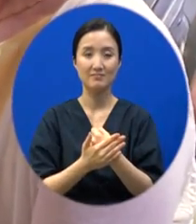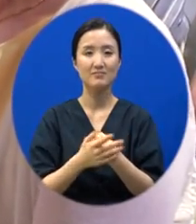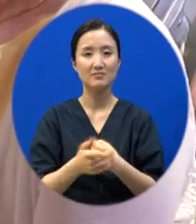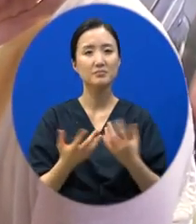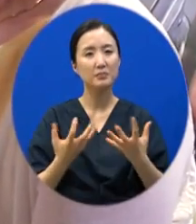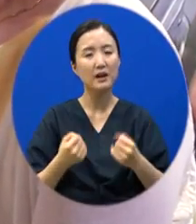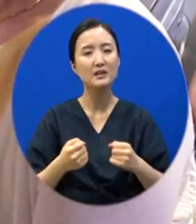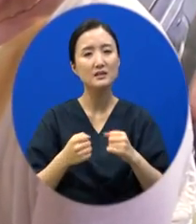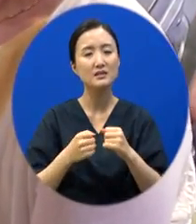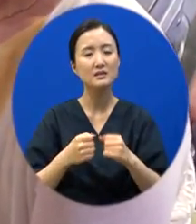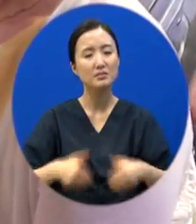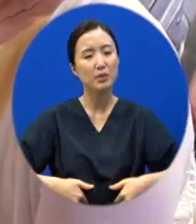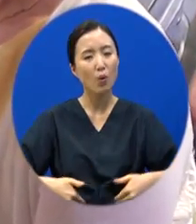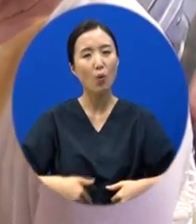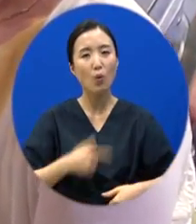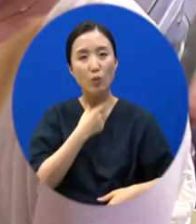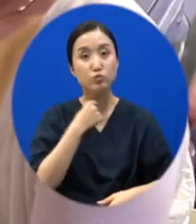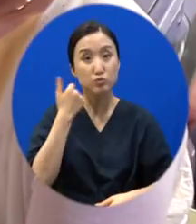취업준비생?